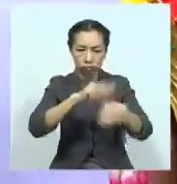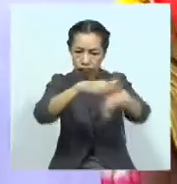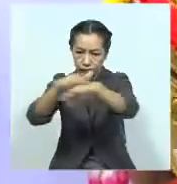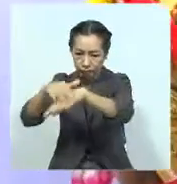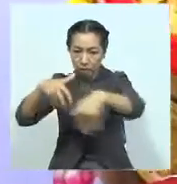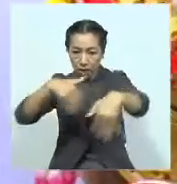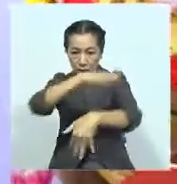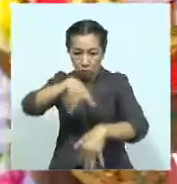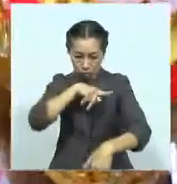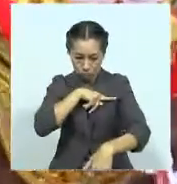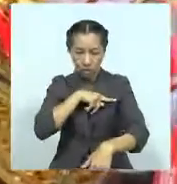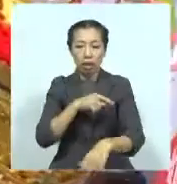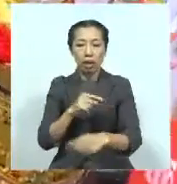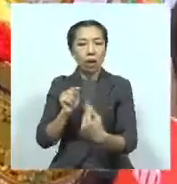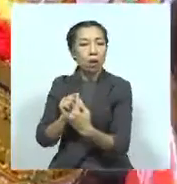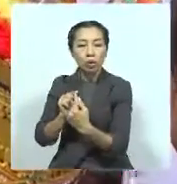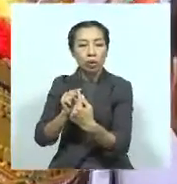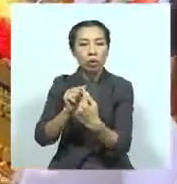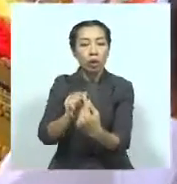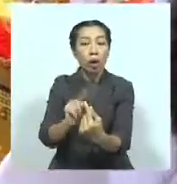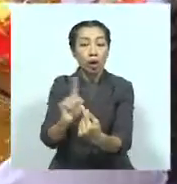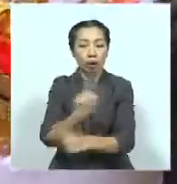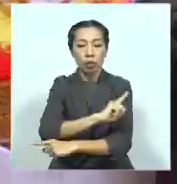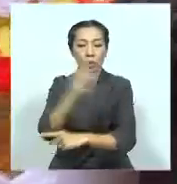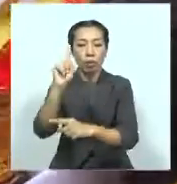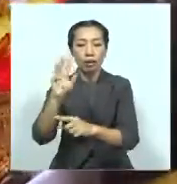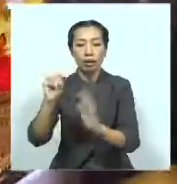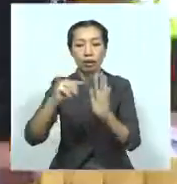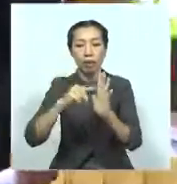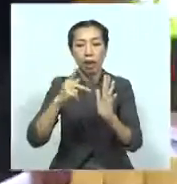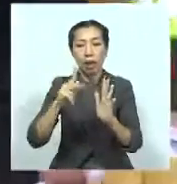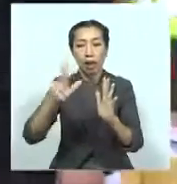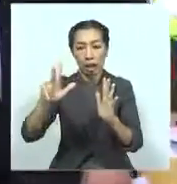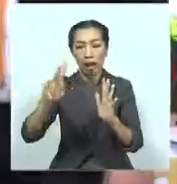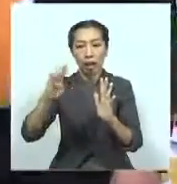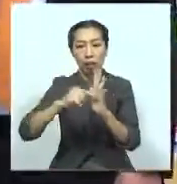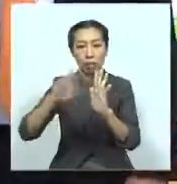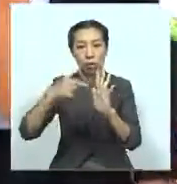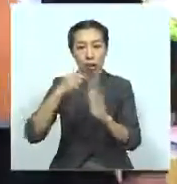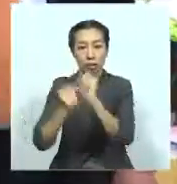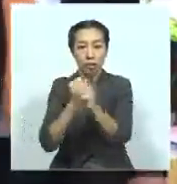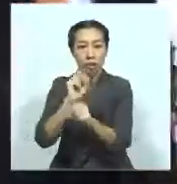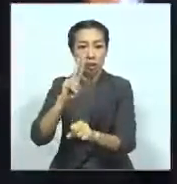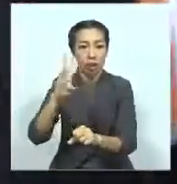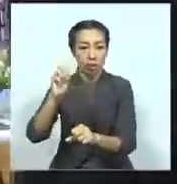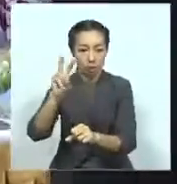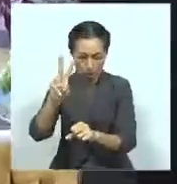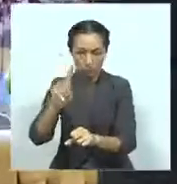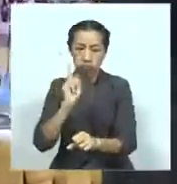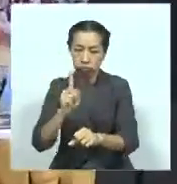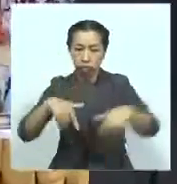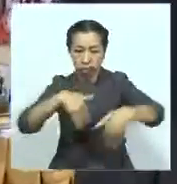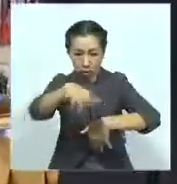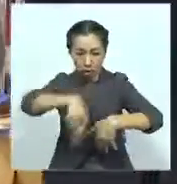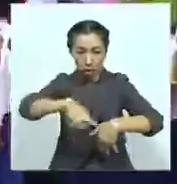วนชาวพุทธสืบทอดพระพุทธศาสนาเนื่องในเทศกาลมาฆบูชา2562และให้น้อมนำ